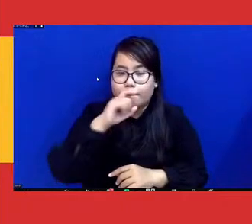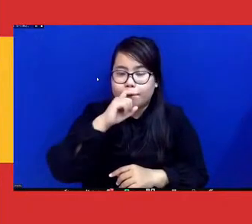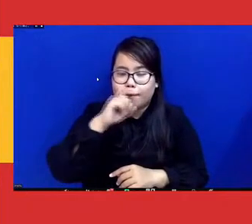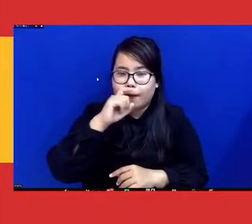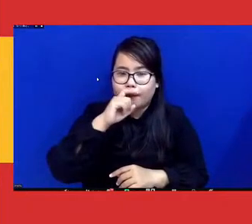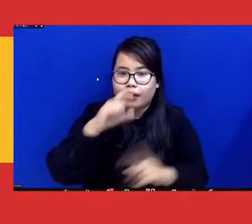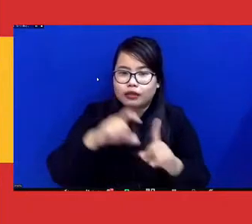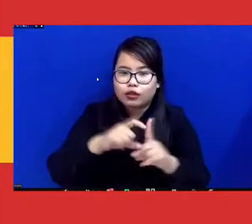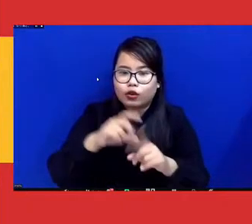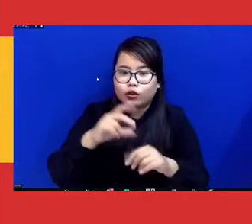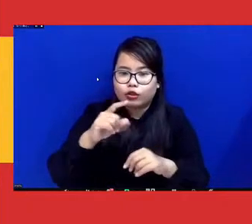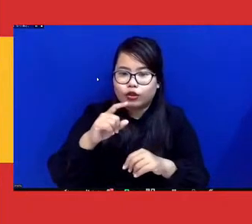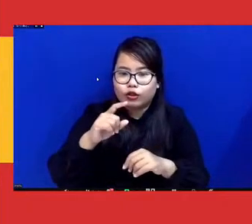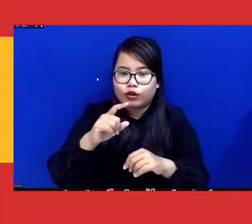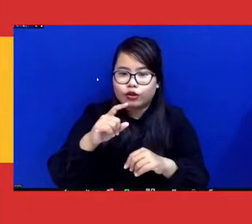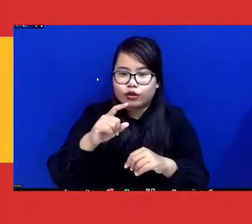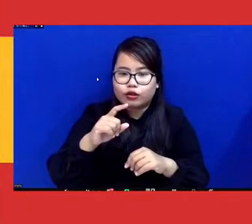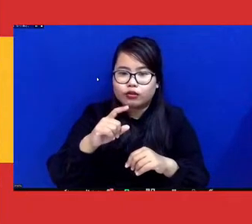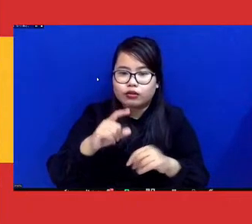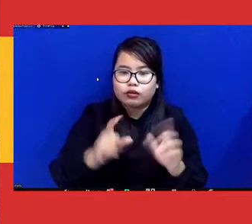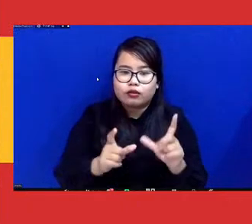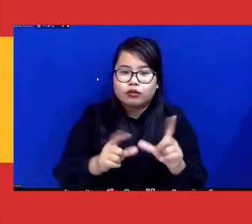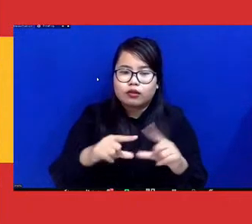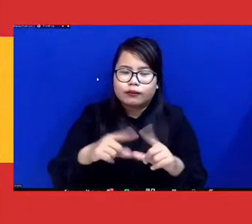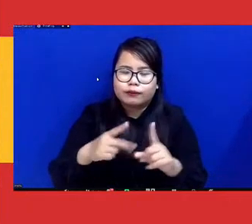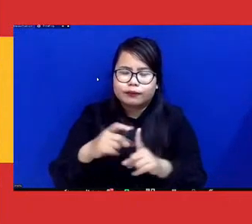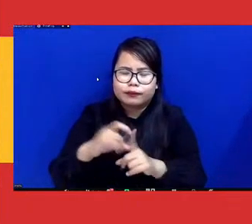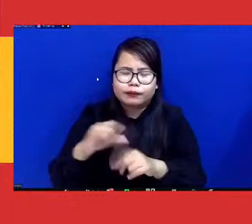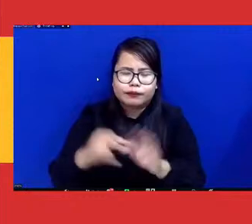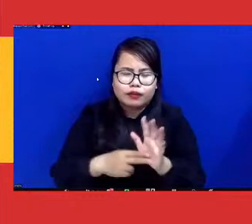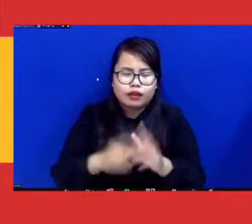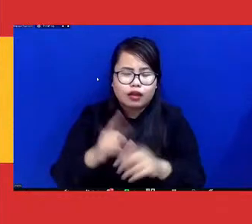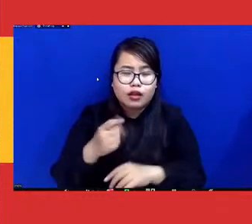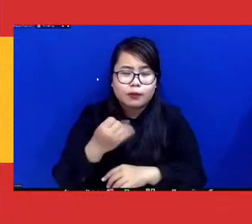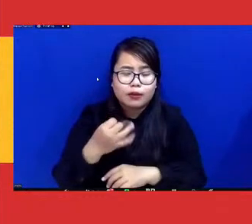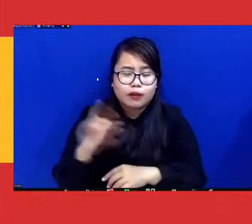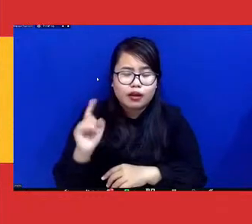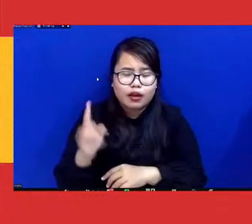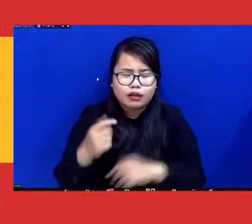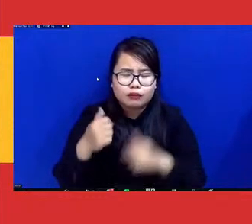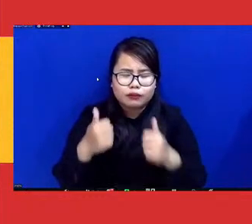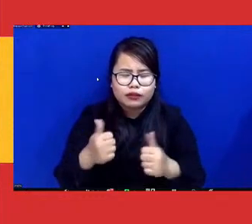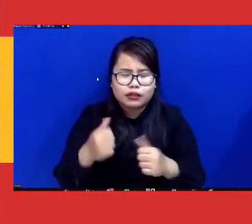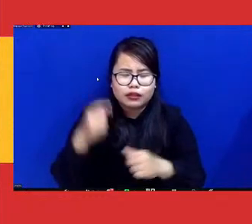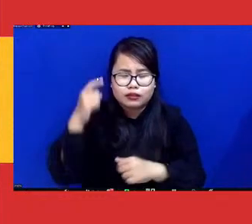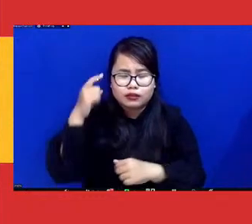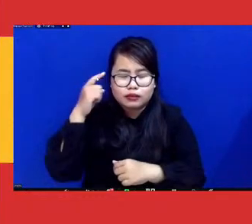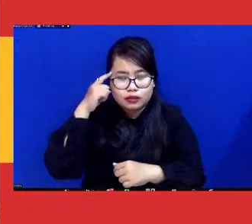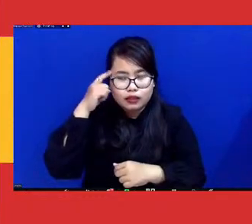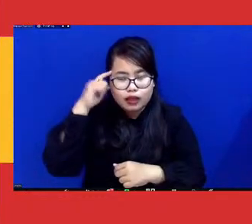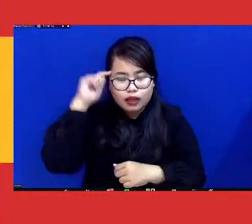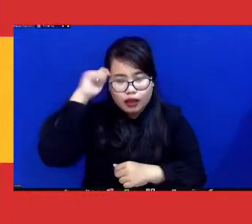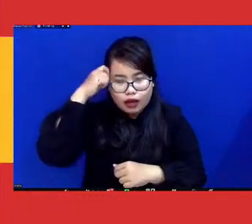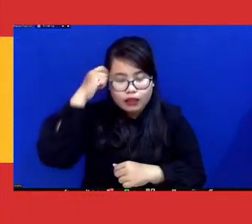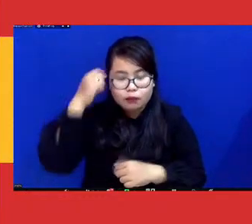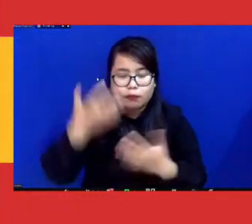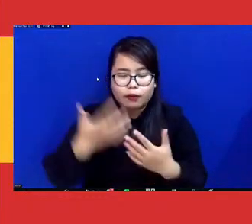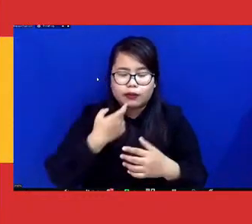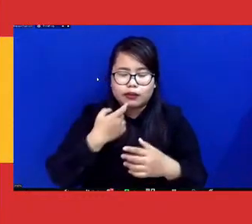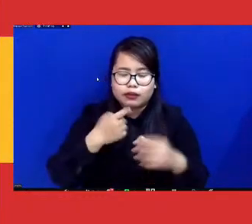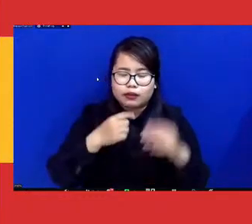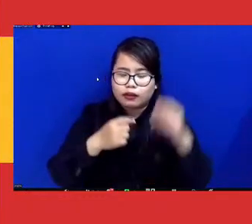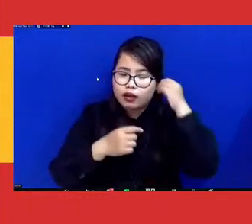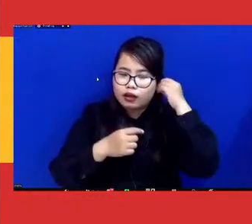Sirajuddin. Beberapa hal yang sangat bisa untuk di highlight ya terkait dengan the importance of human development gitu